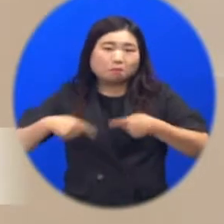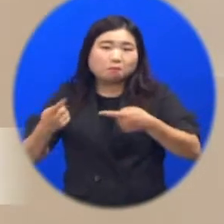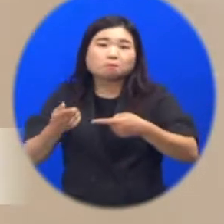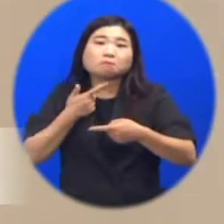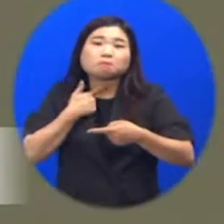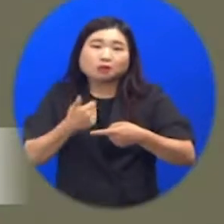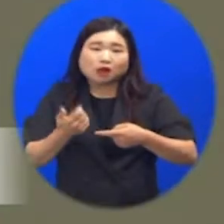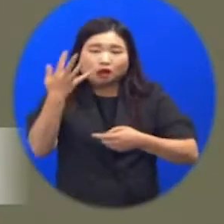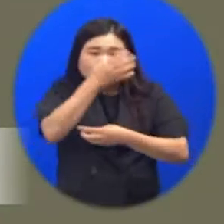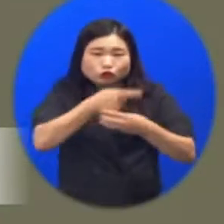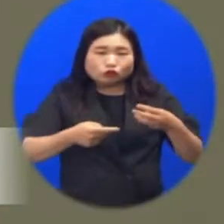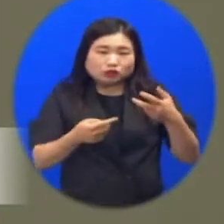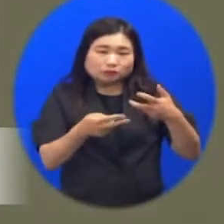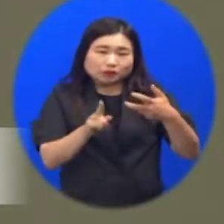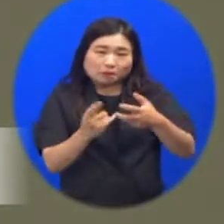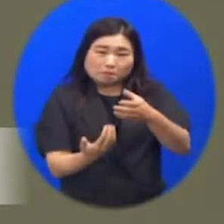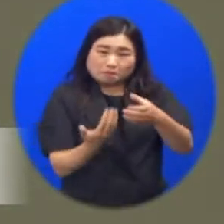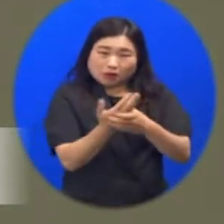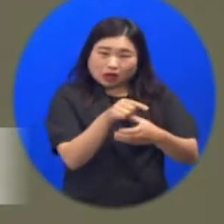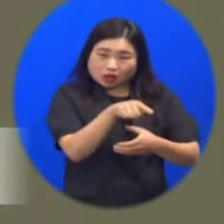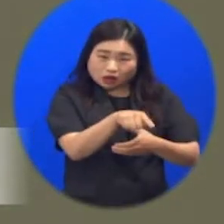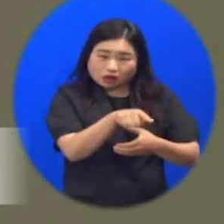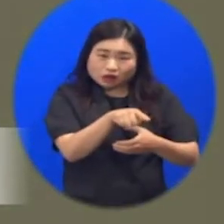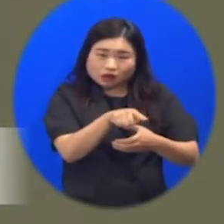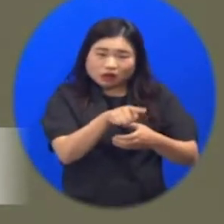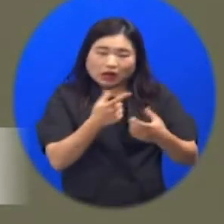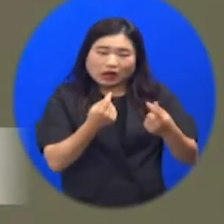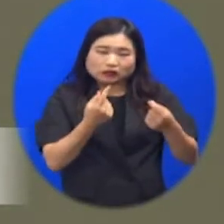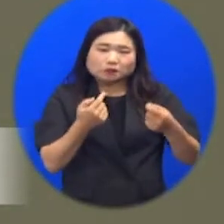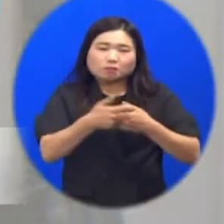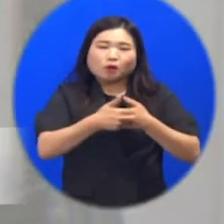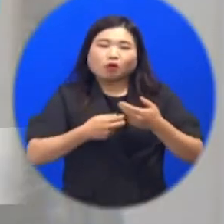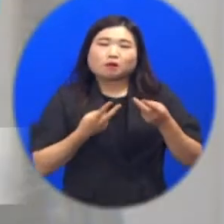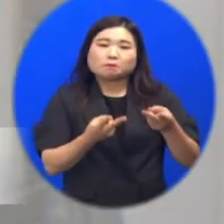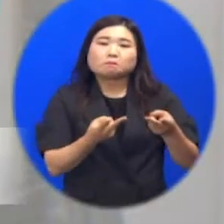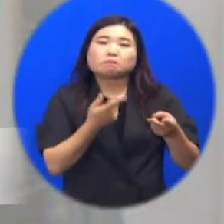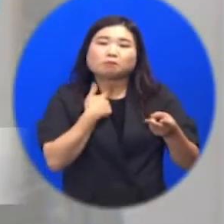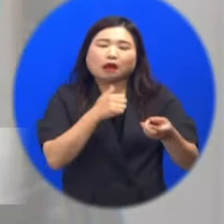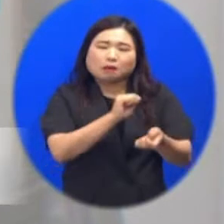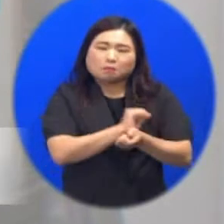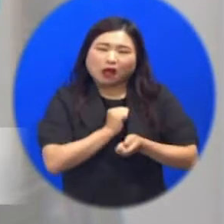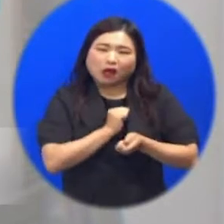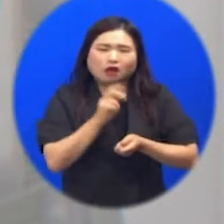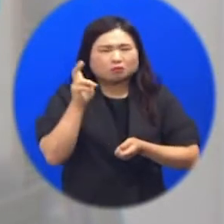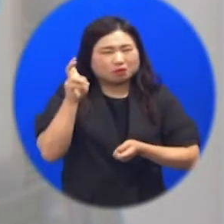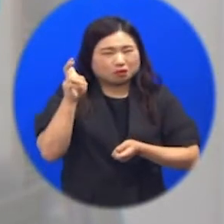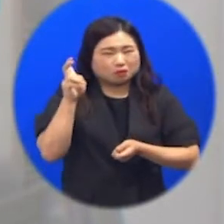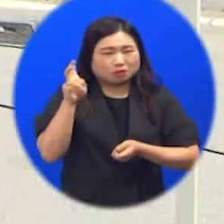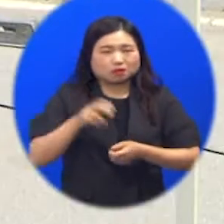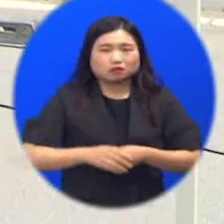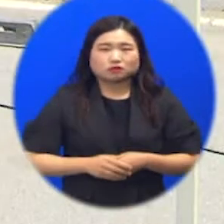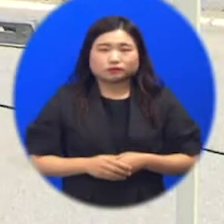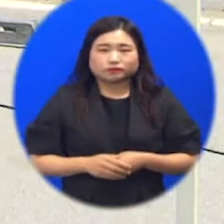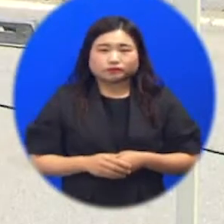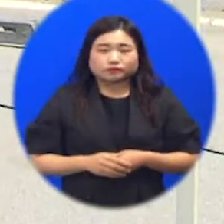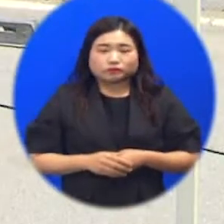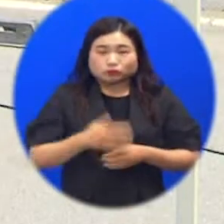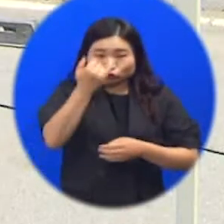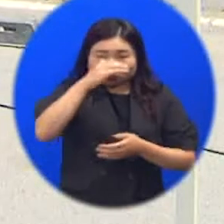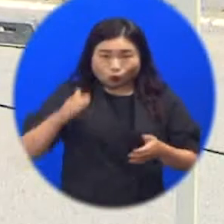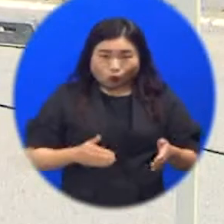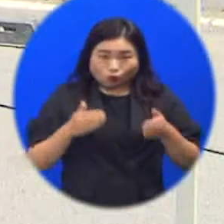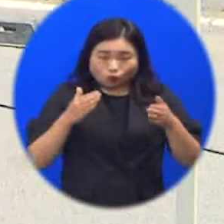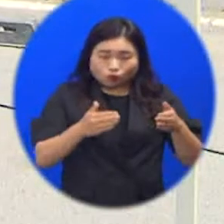참석한 청주의 70대 확진자 B씨와 같은 병실에 입원했다가 감염된 것으로 추정되고 있습니다.